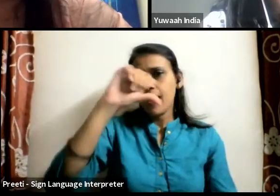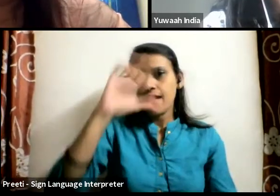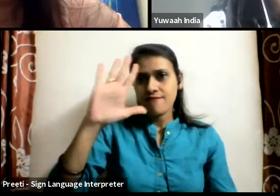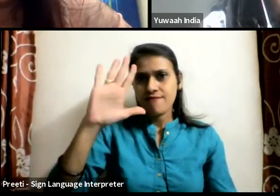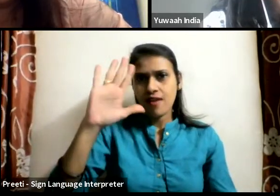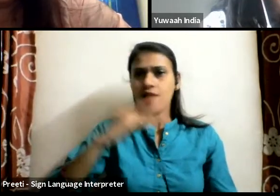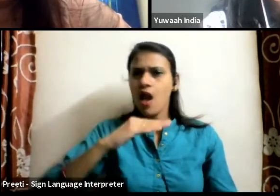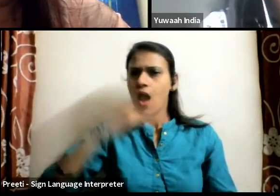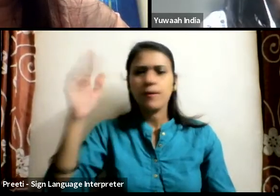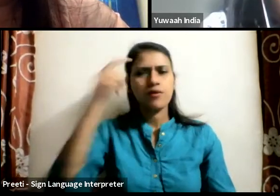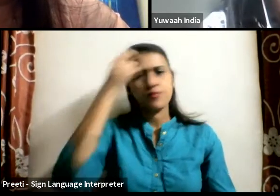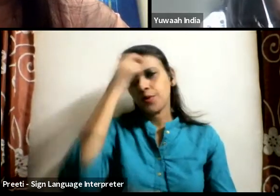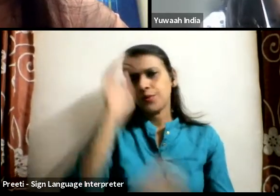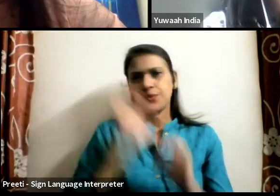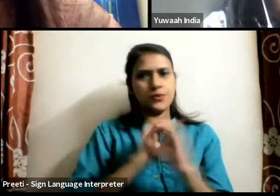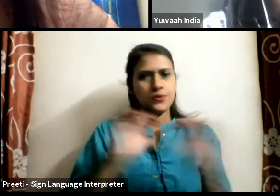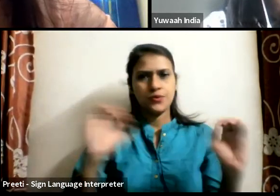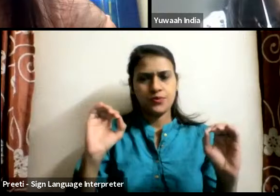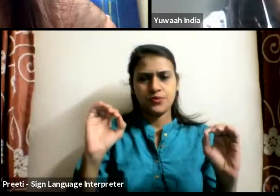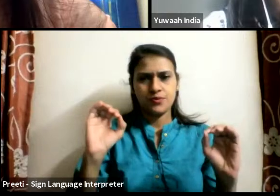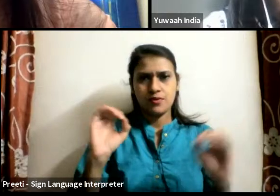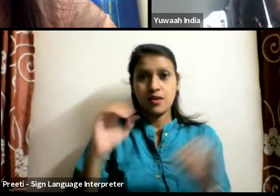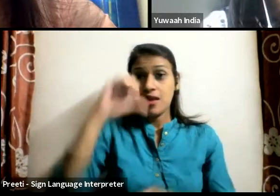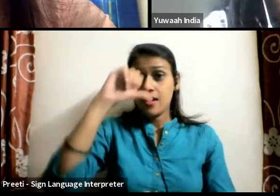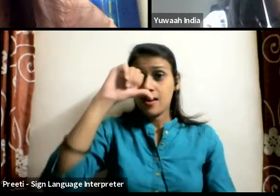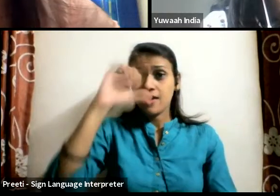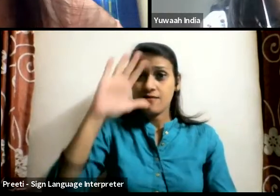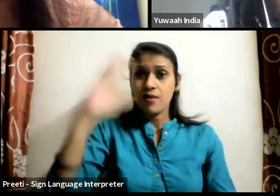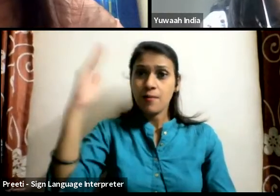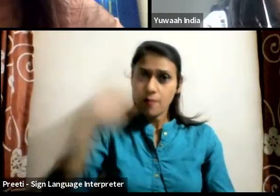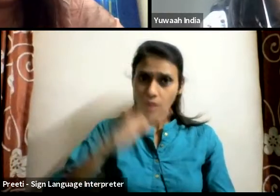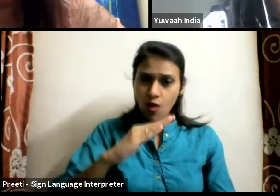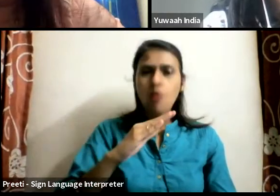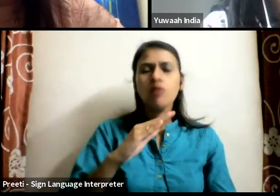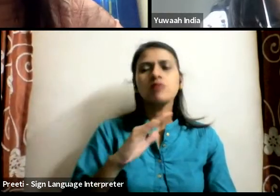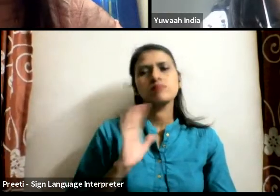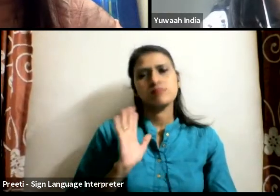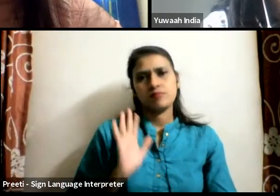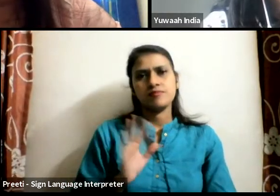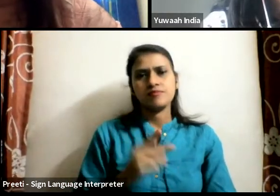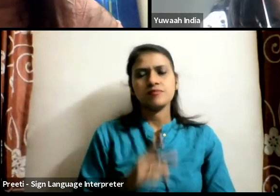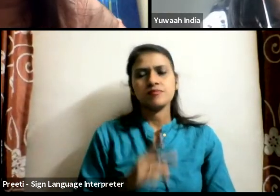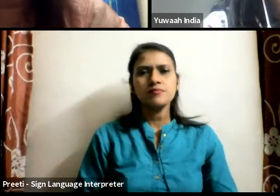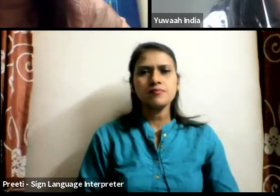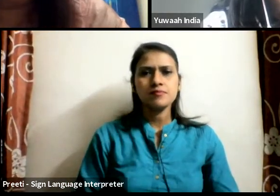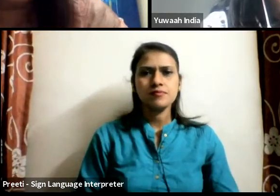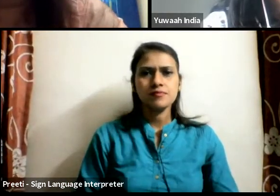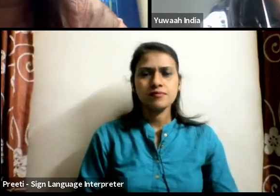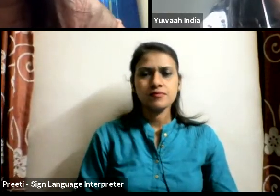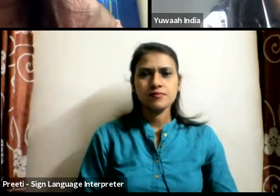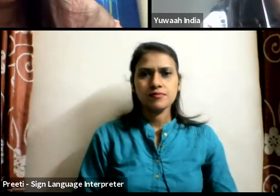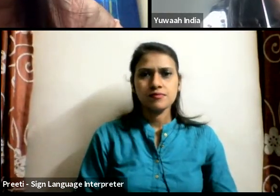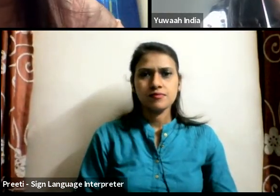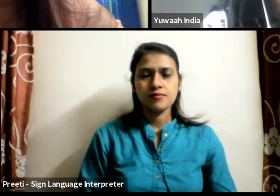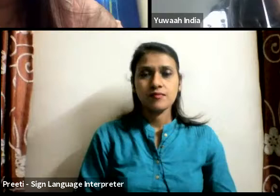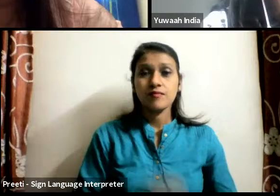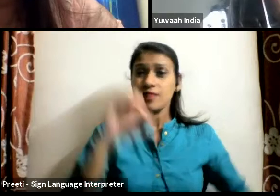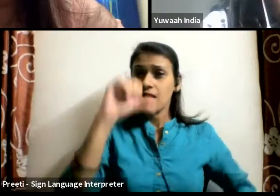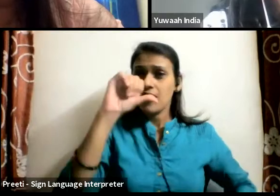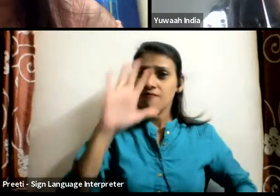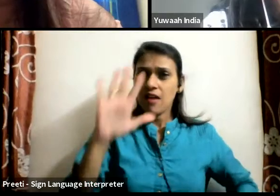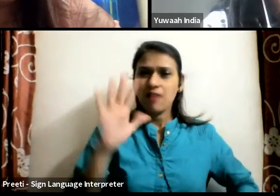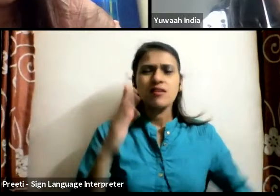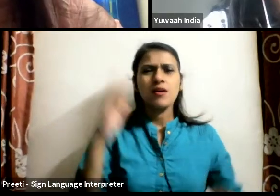कुछ सोचना भी नहीं है. अगर आप कोमॉर्बिड पेशेंट हो और आप 95 के नीचे जा रहे हो,